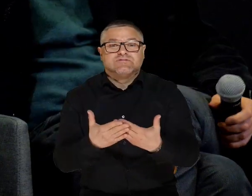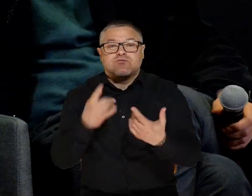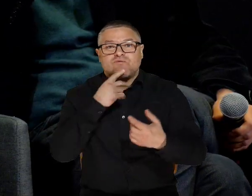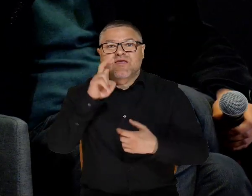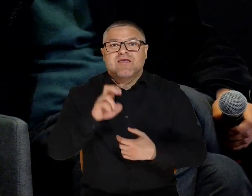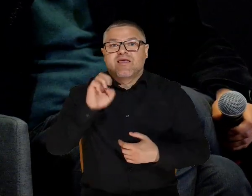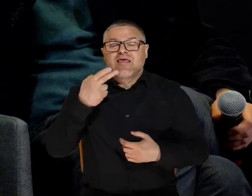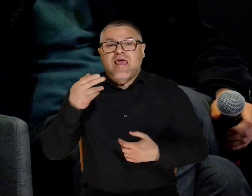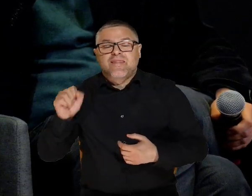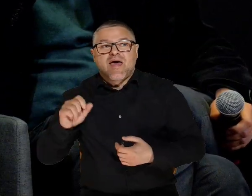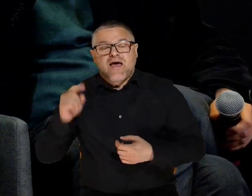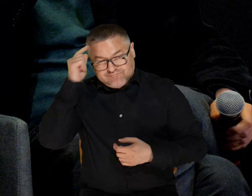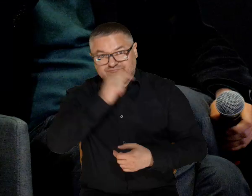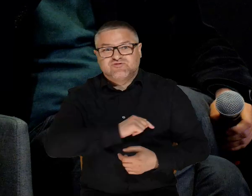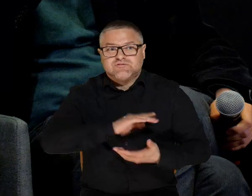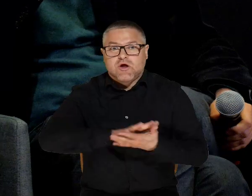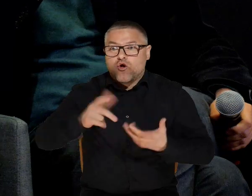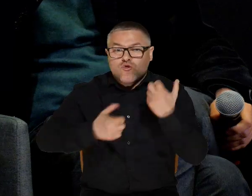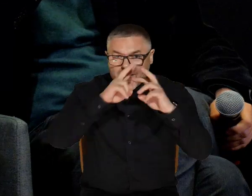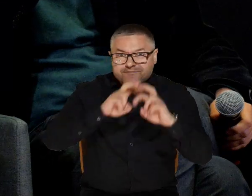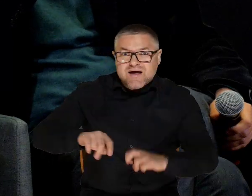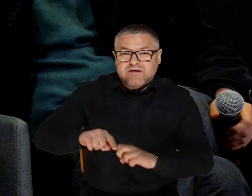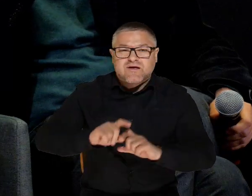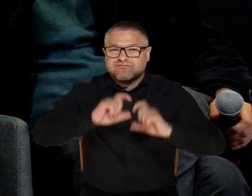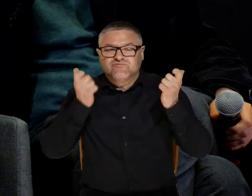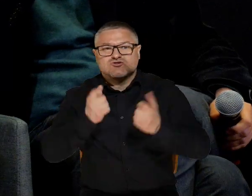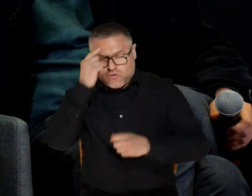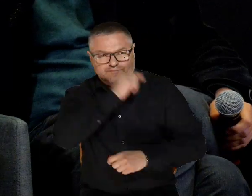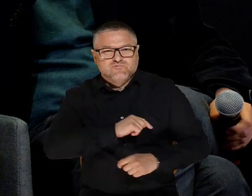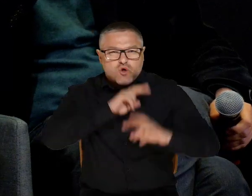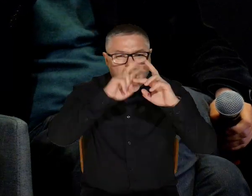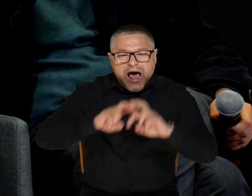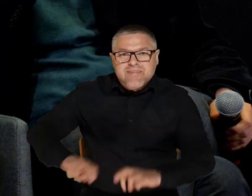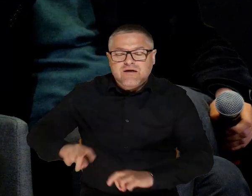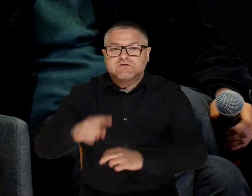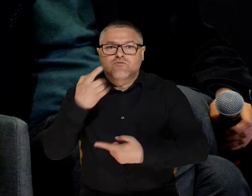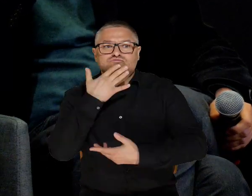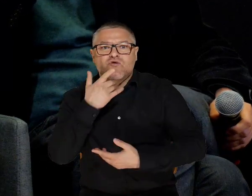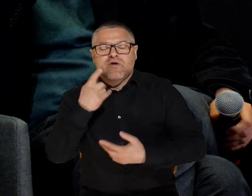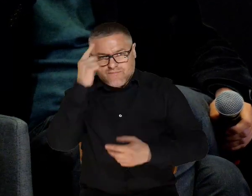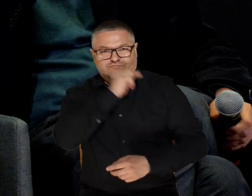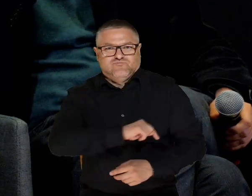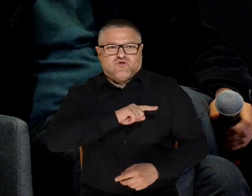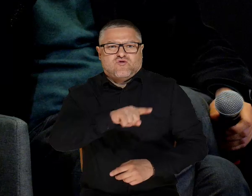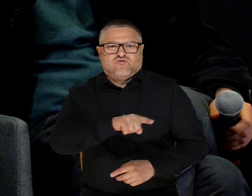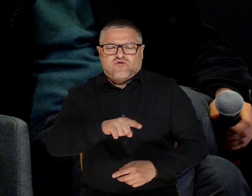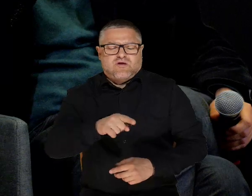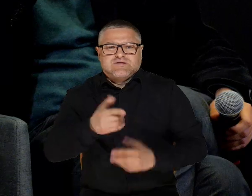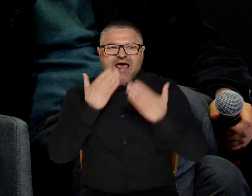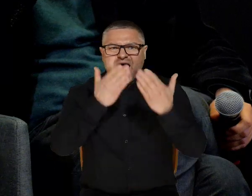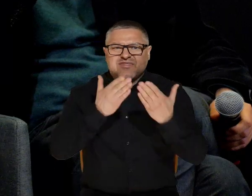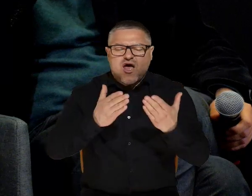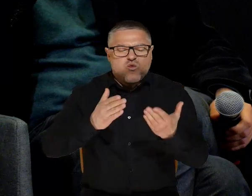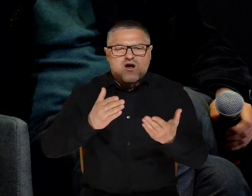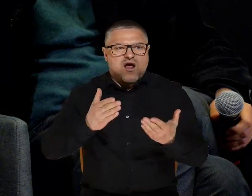gdzie oni prowadzili te badania. Wszelka psychoanaliza była uważana i psychologia za naukę wywrotową